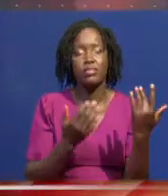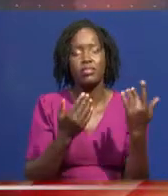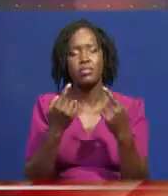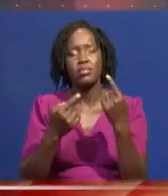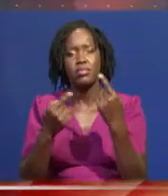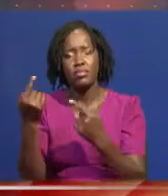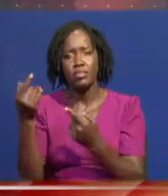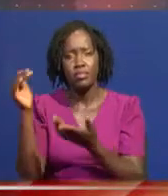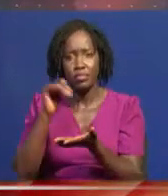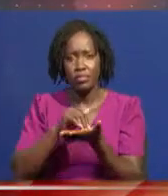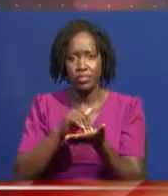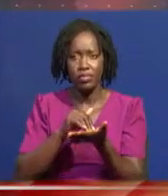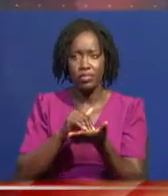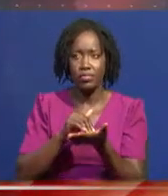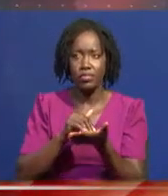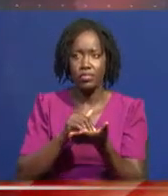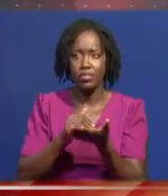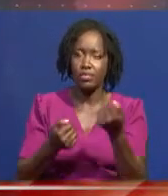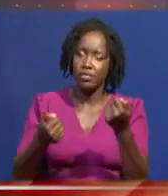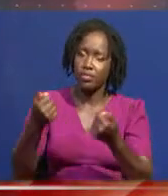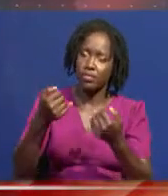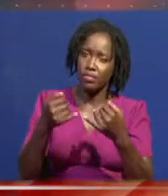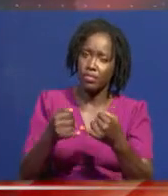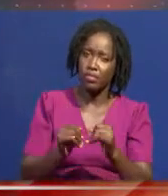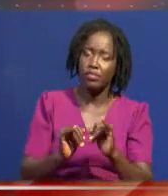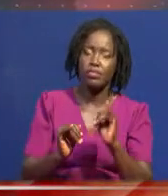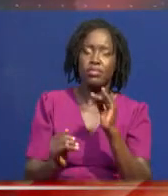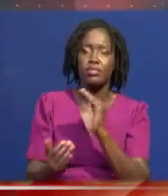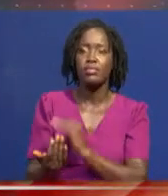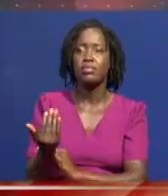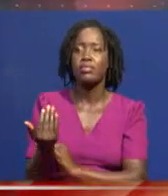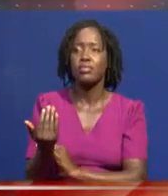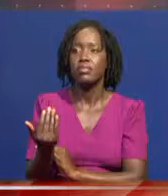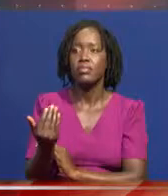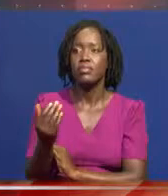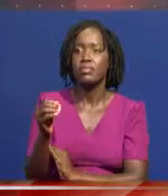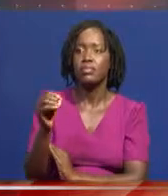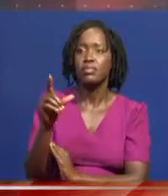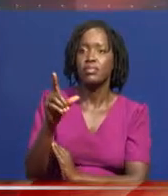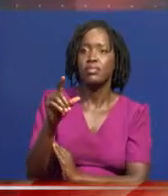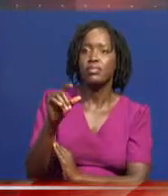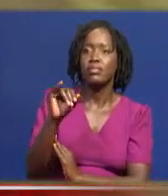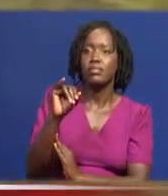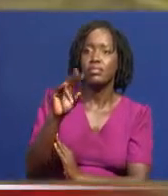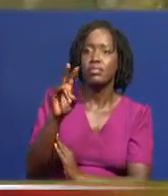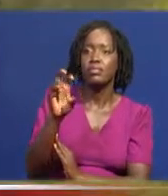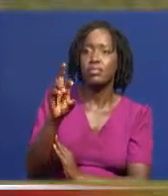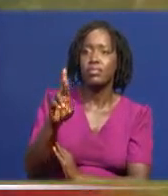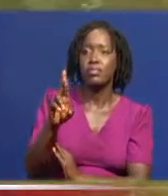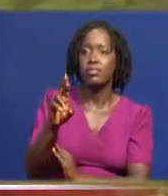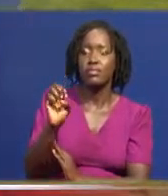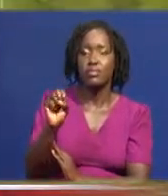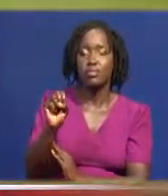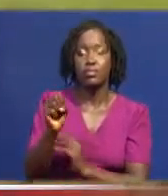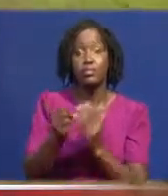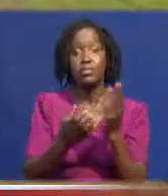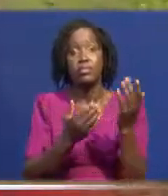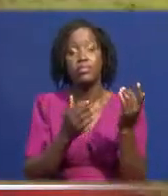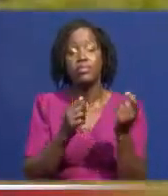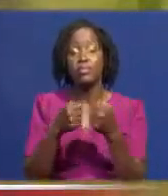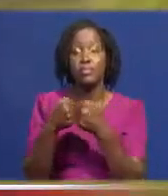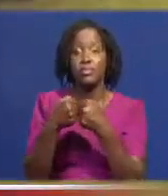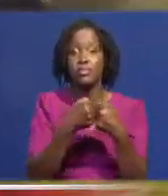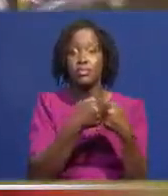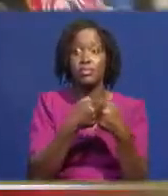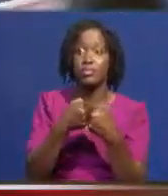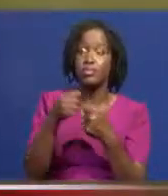kuandikisha ushindi mwingine. Madereva walianza majaribio leo asubuhi, huku Oliver Solberg akitarajia changamoto tele kwa sababu ya hali ya anga